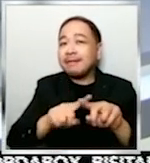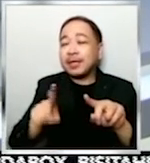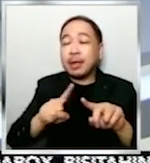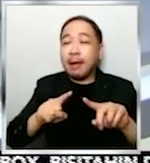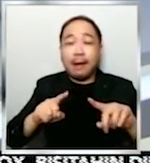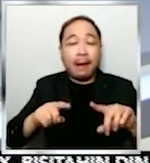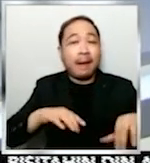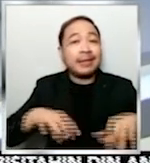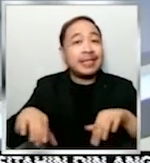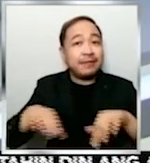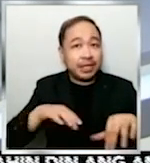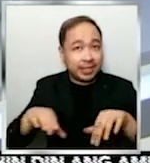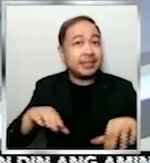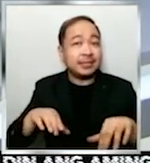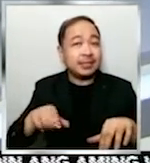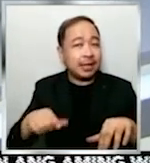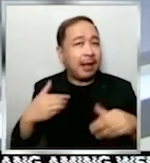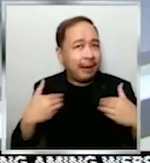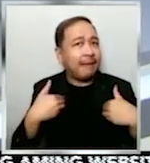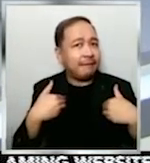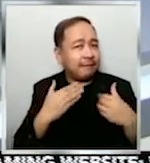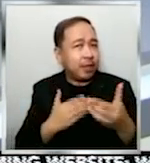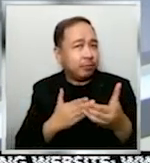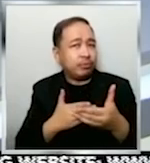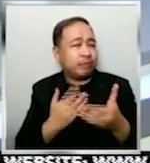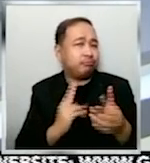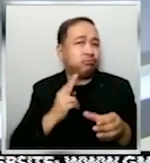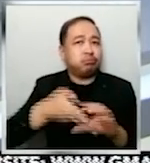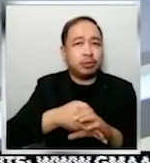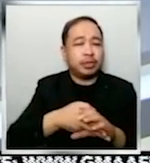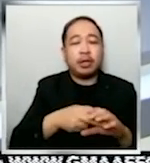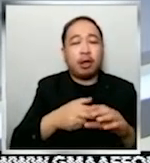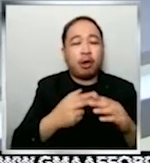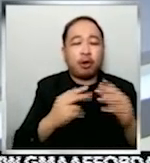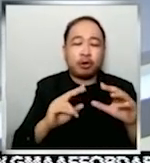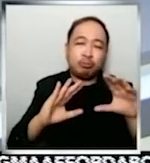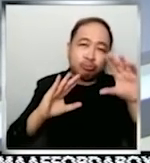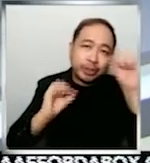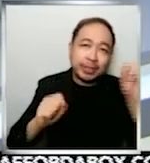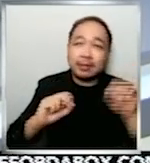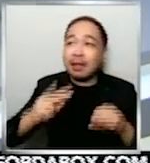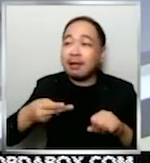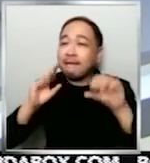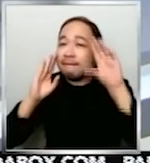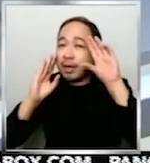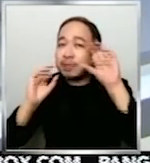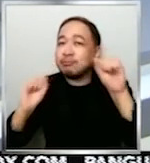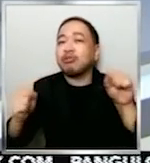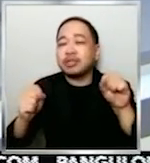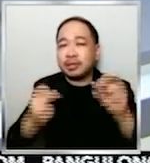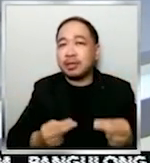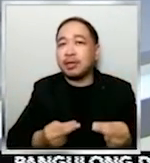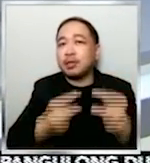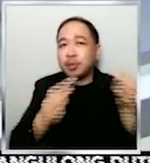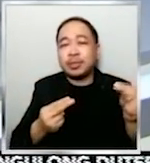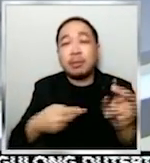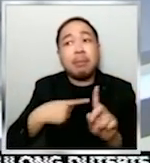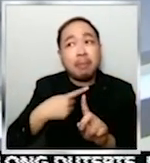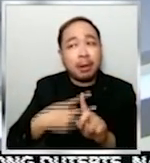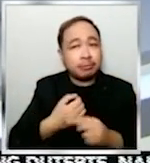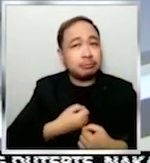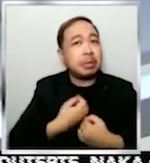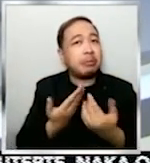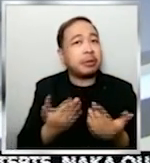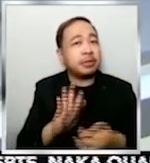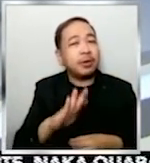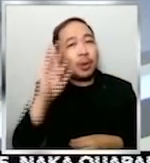vice presidential aspirants sa eleksyon 2022. Nagbahagi rin sila ng kanilang mga pananaw tungkol sa ilang mahalagang issue. Yan ang